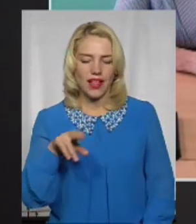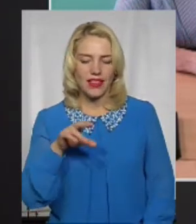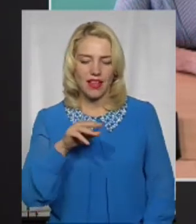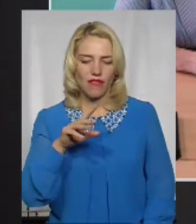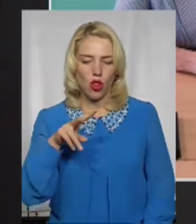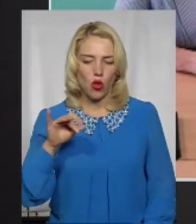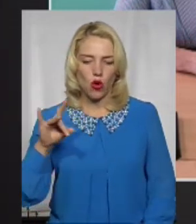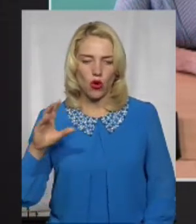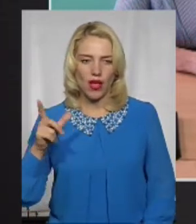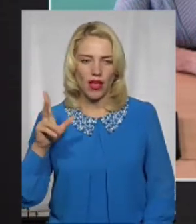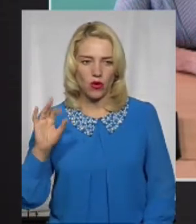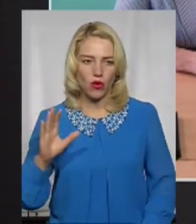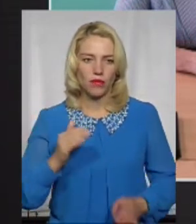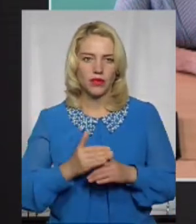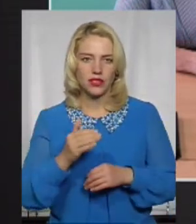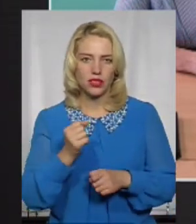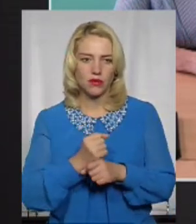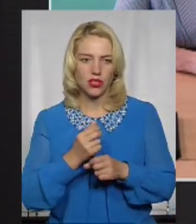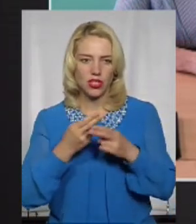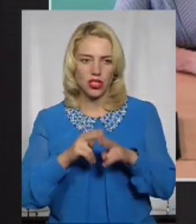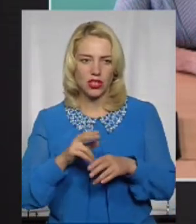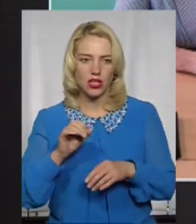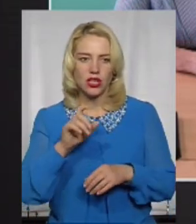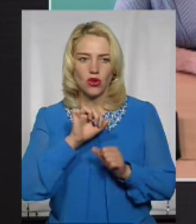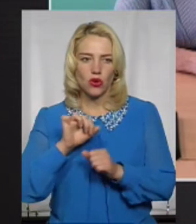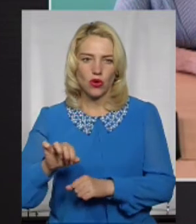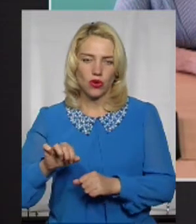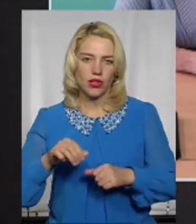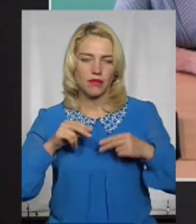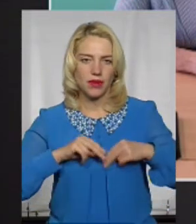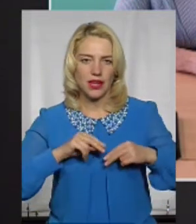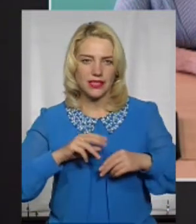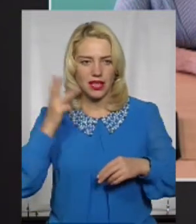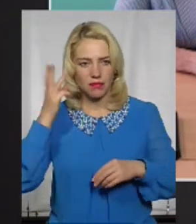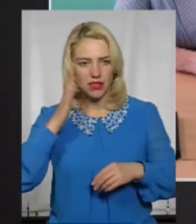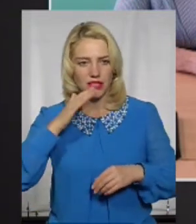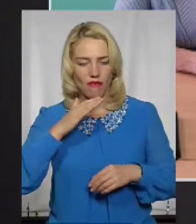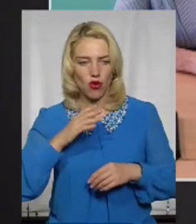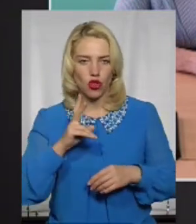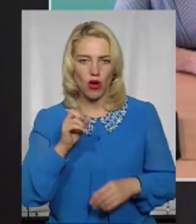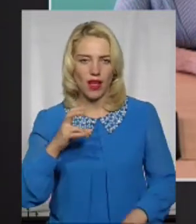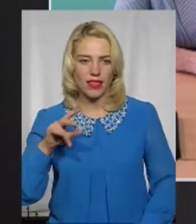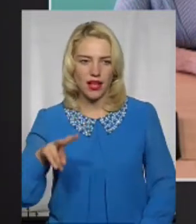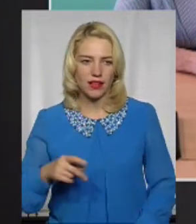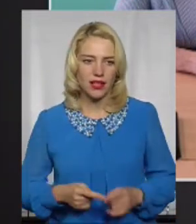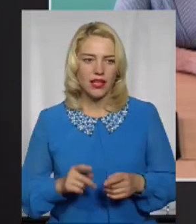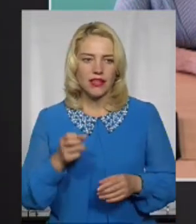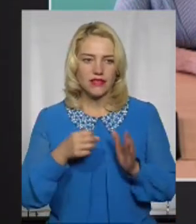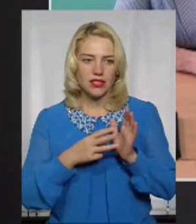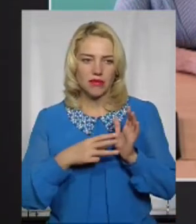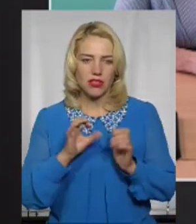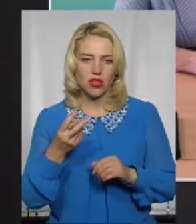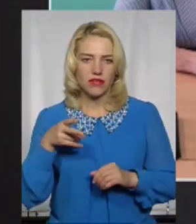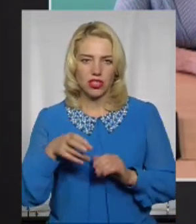працює інженером з охорони праці у Хмельницькводоканалі. З 18 січня 2019-го – директорка департаменту